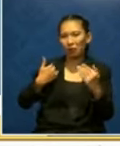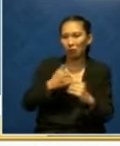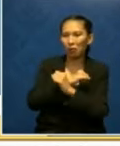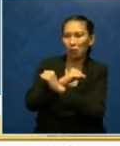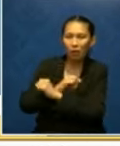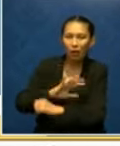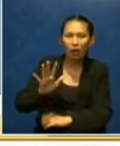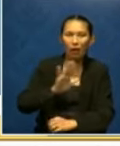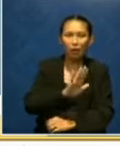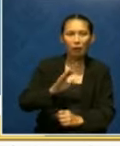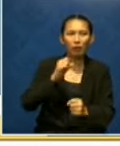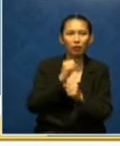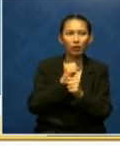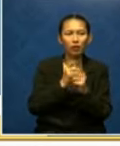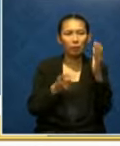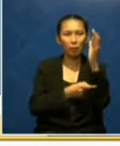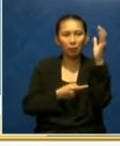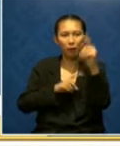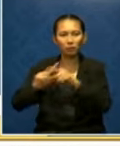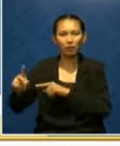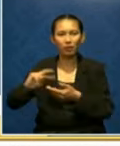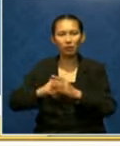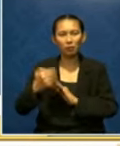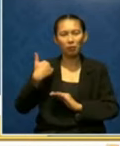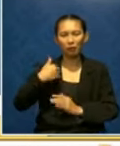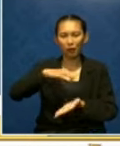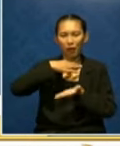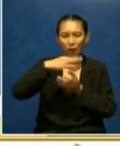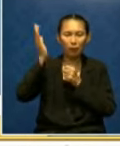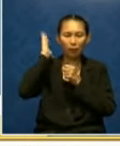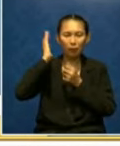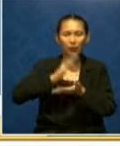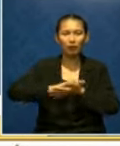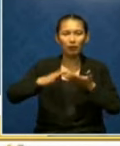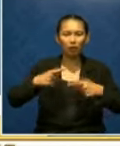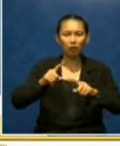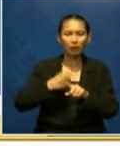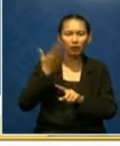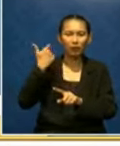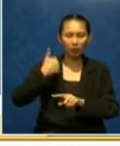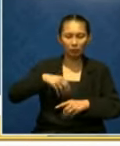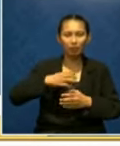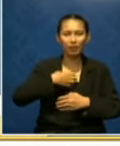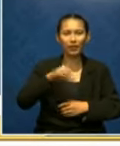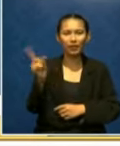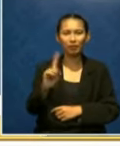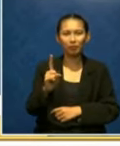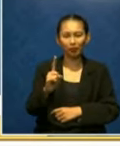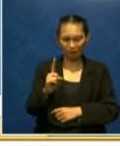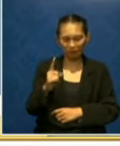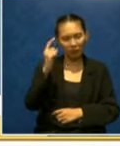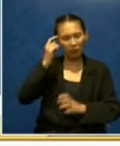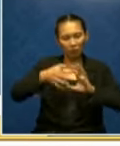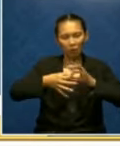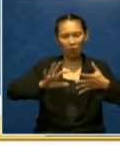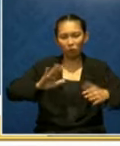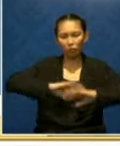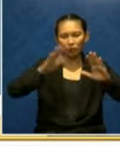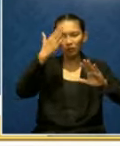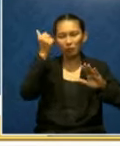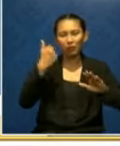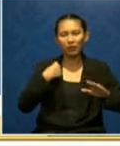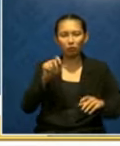ดิบจากยังพาราดิฉันคืออภิปรายเรื่องนี้ไปแล้วในเรื่องของยังงพาราเมื่อเดือนที่แล้วนะคะเพราะฉะนั้นอยากจะให้ปลดล็อคเรื่องของที่ดินทำกิน